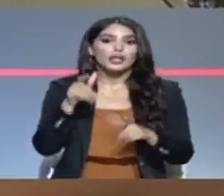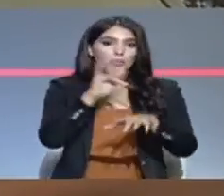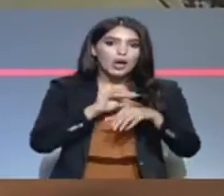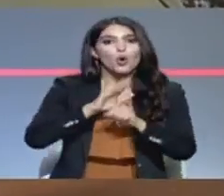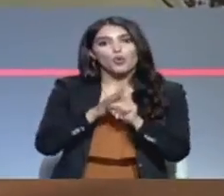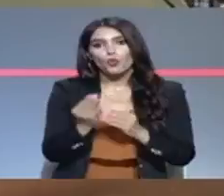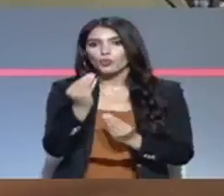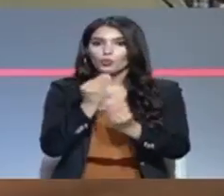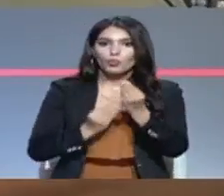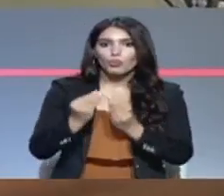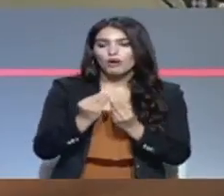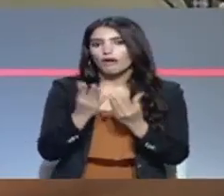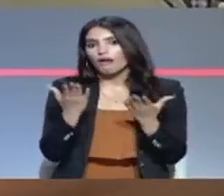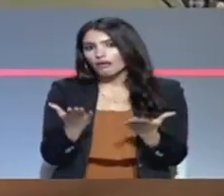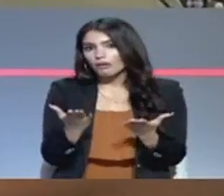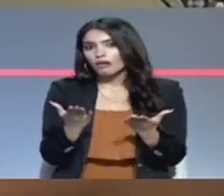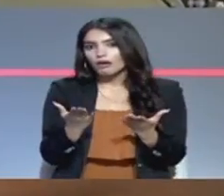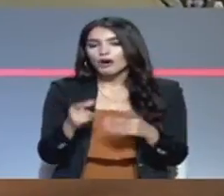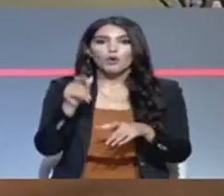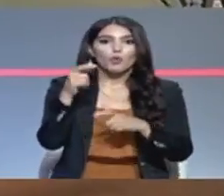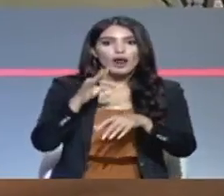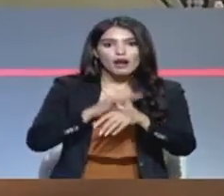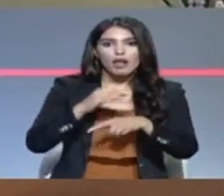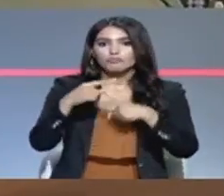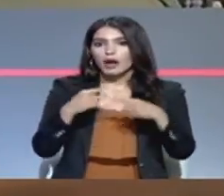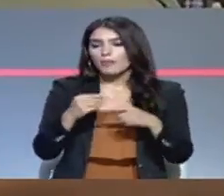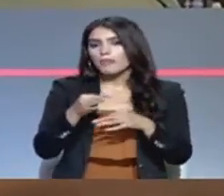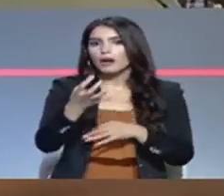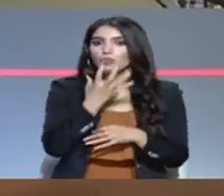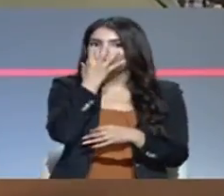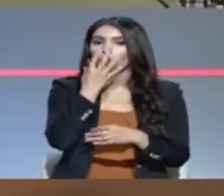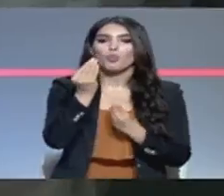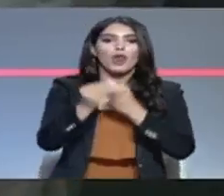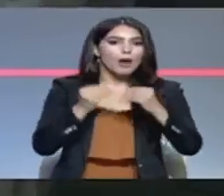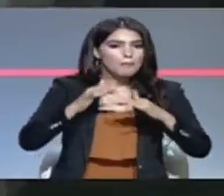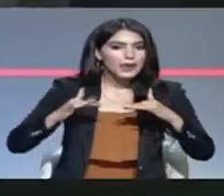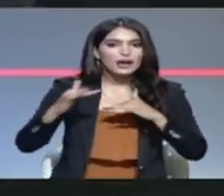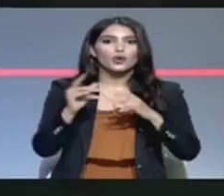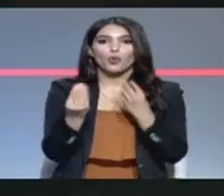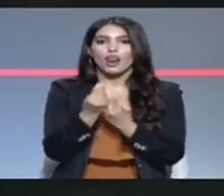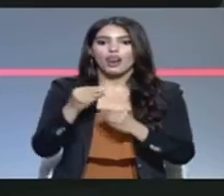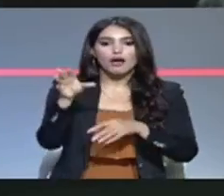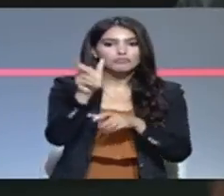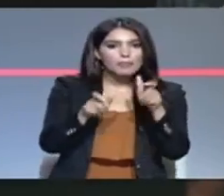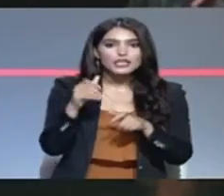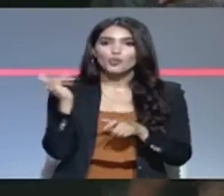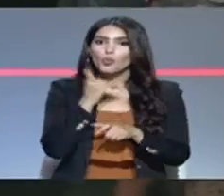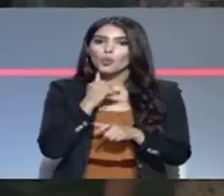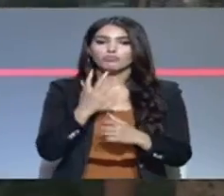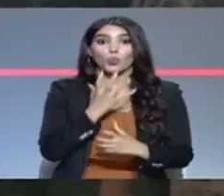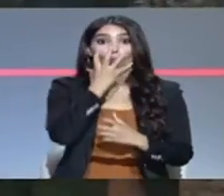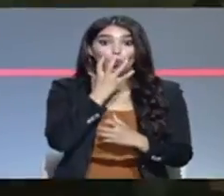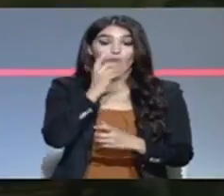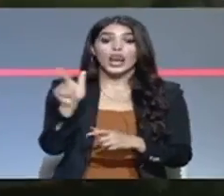بالكوفيد، كسواء عيادات الامراض الجهاز التنفسي ولا الامراض الجرثوميه ولا الاستعجالي ولا الانعاش.